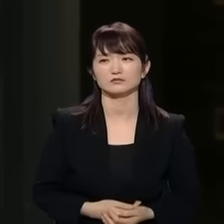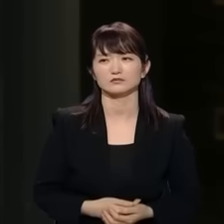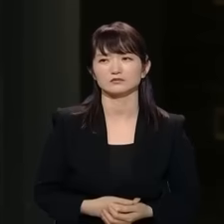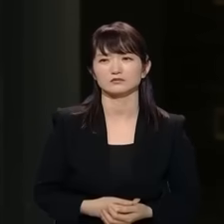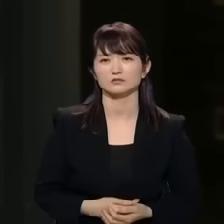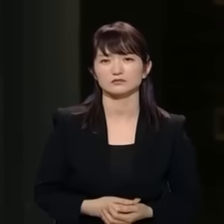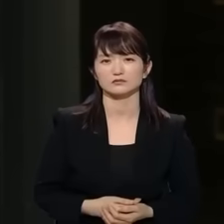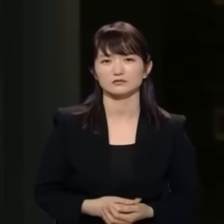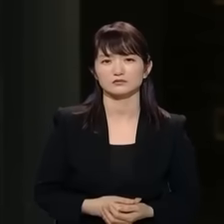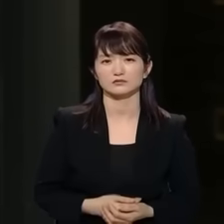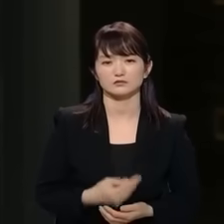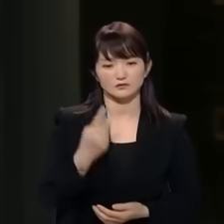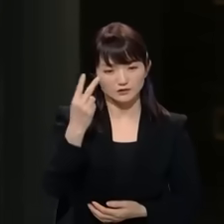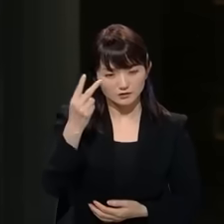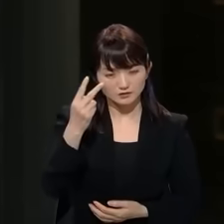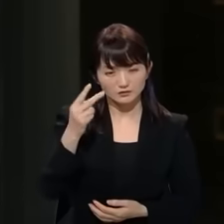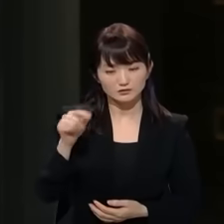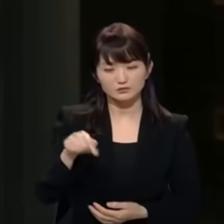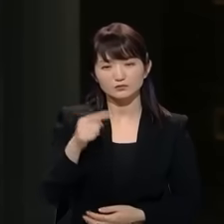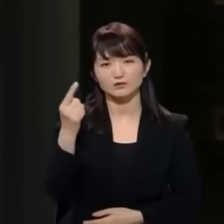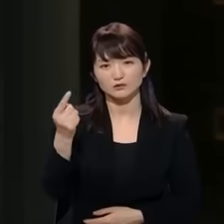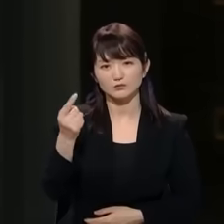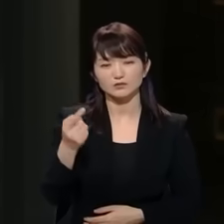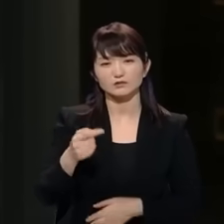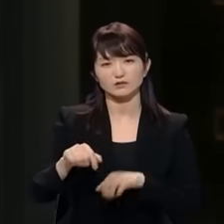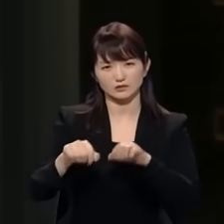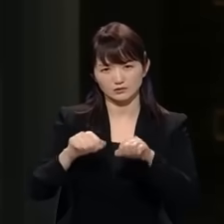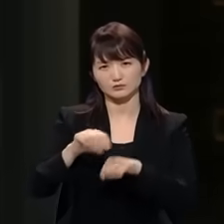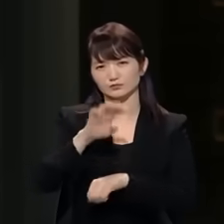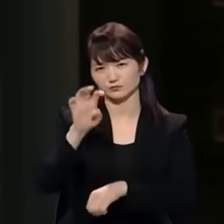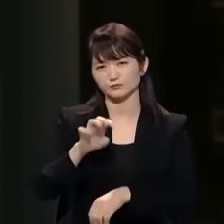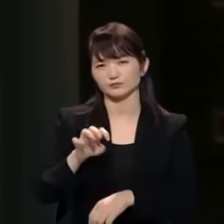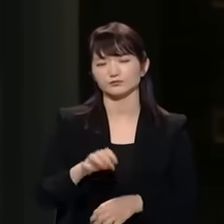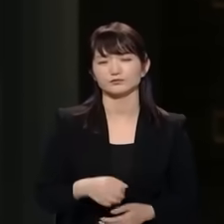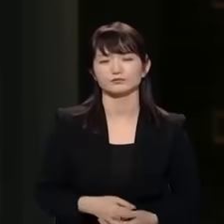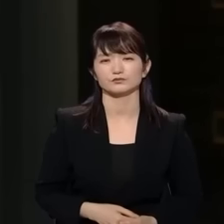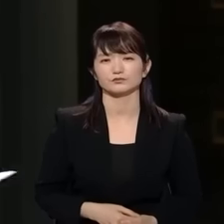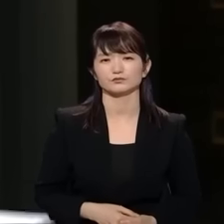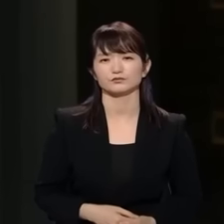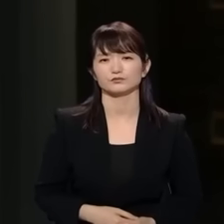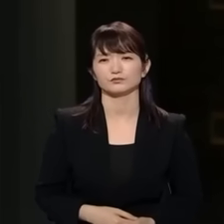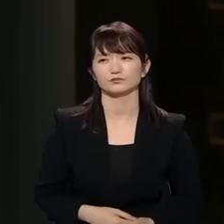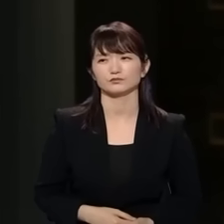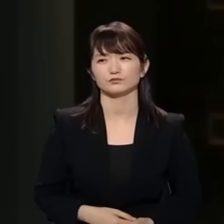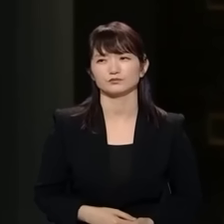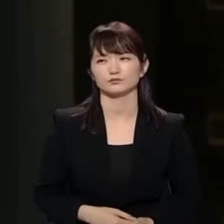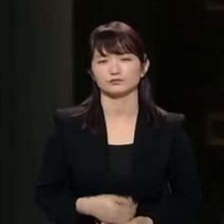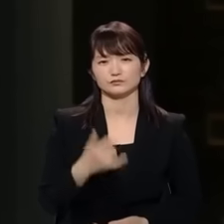이틀에 한 번꼴로 되풀이가 된답니다. 자, 그러면은 백 변호사님도 말씀하셨지만 그